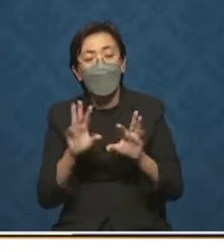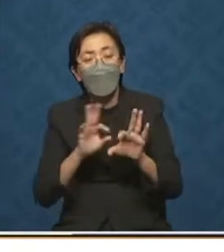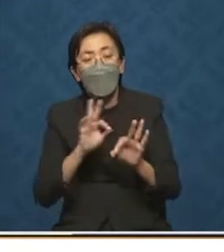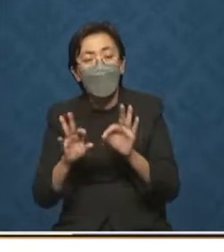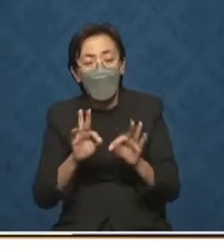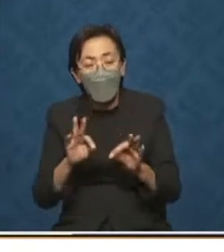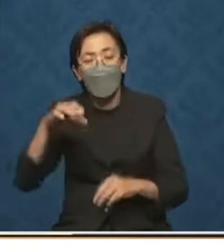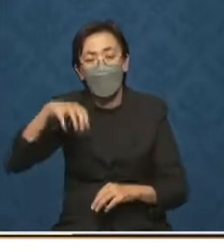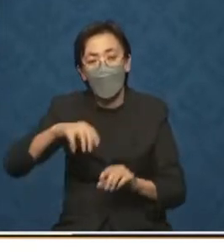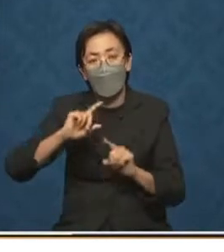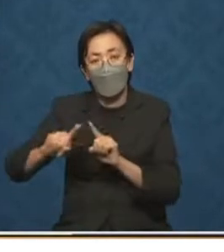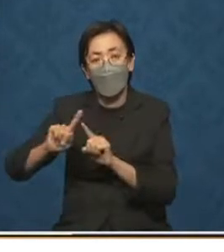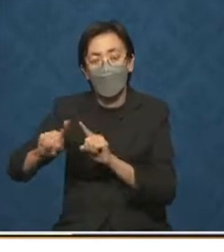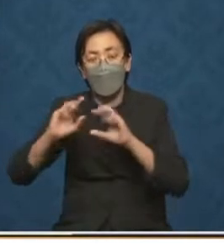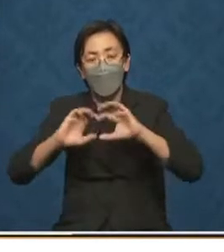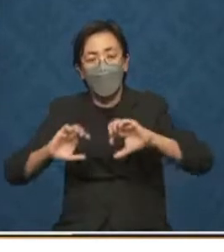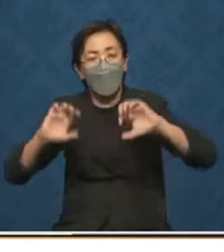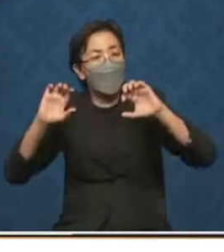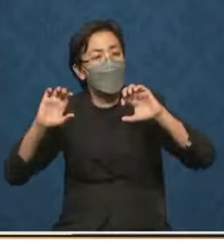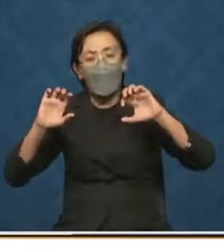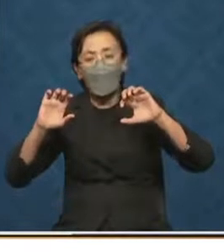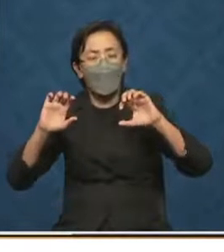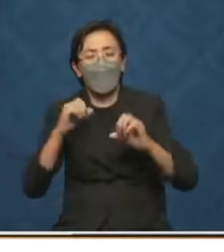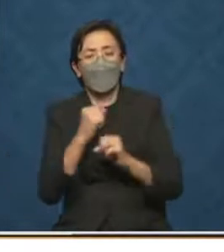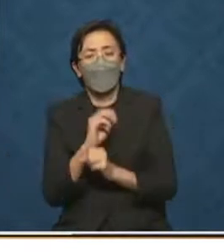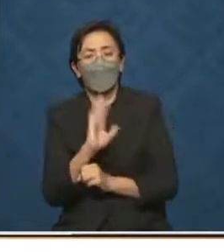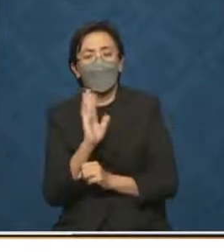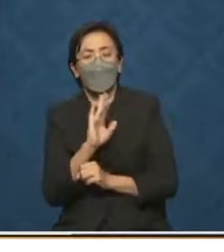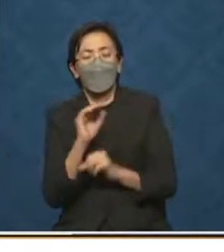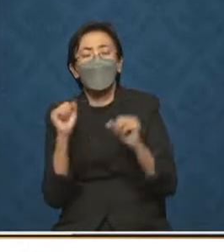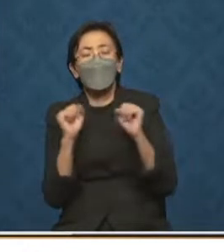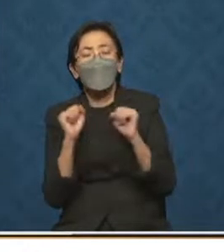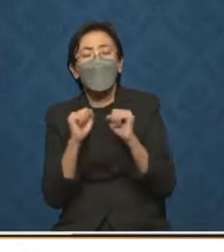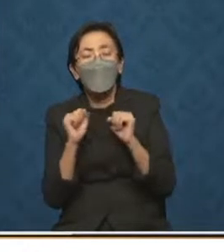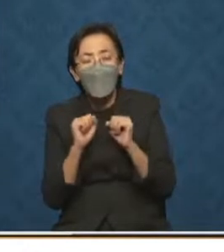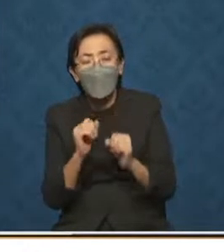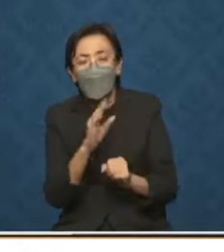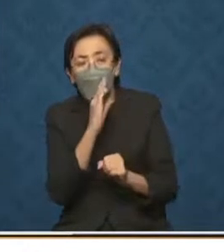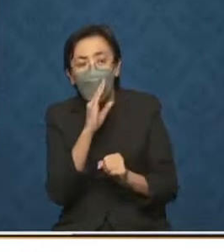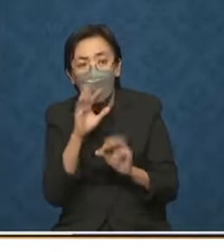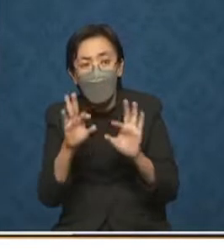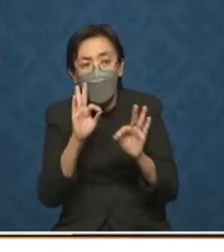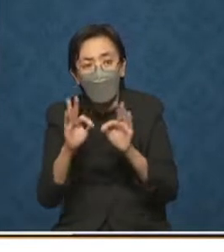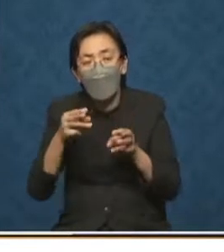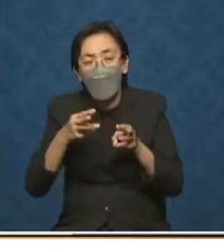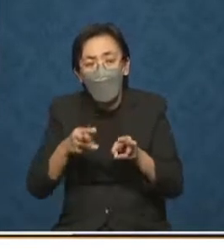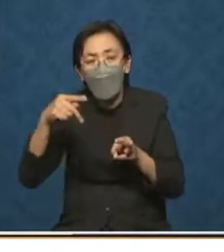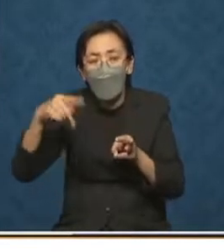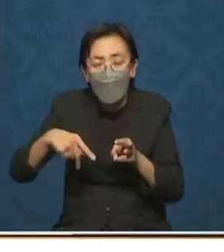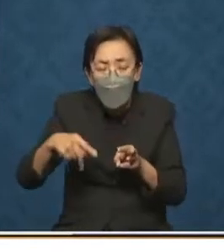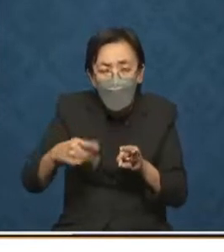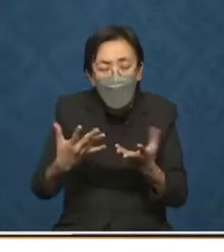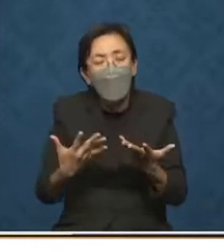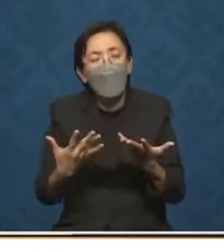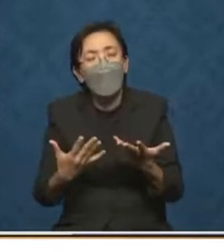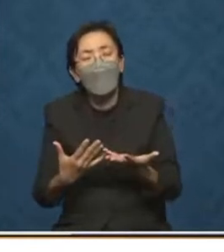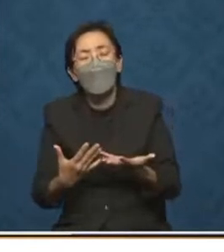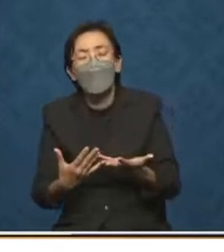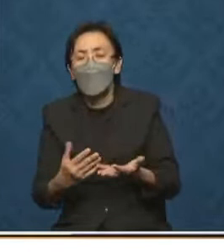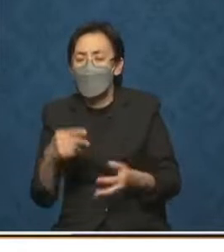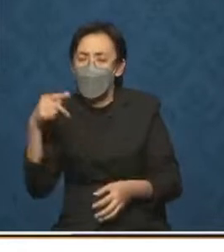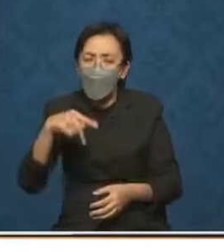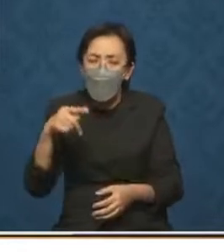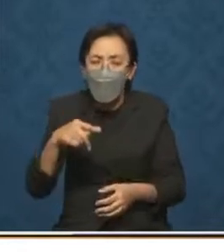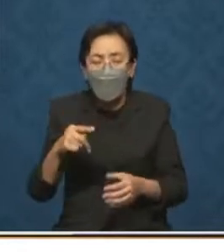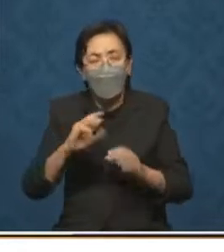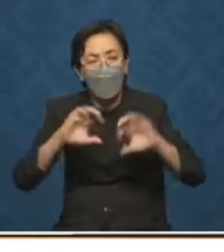ในหนวยงานต่ ๆ ของผักรฐอ ๆ เขไม่ค่อยก้าใช้เพระว่าที่ใช้ได้ต้องมีพิเศษทางเทคนิกมีลักษณะจำเพระใช้